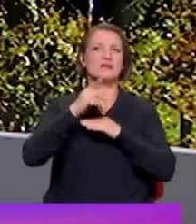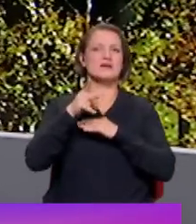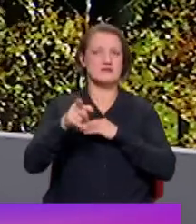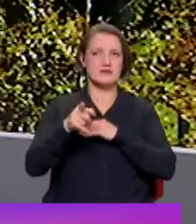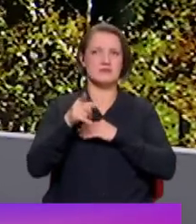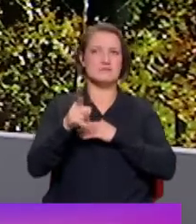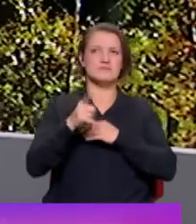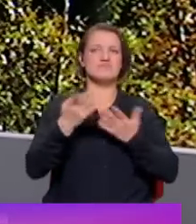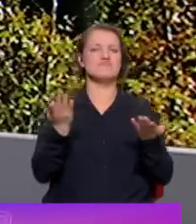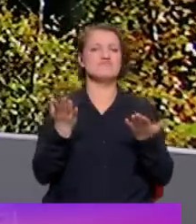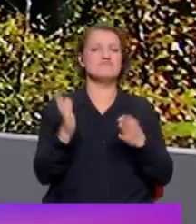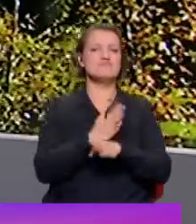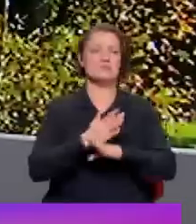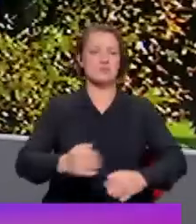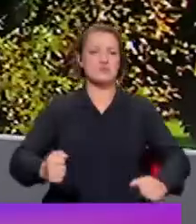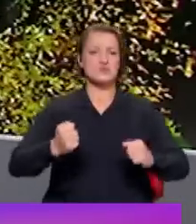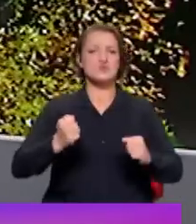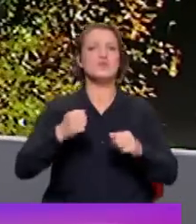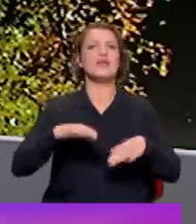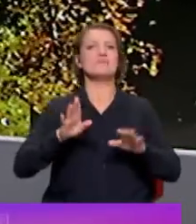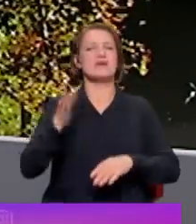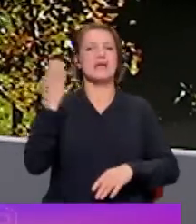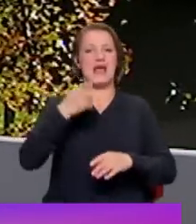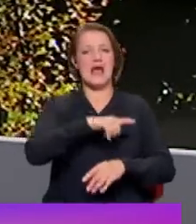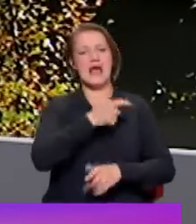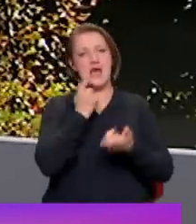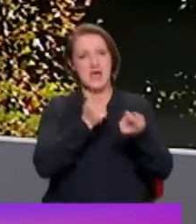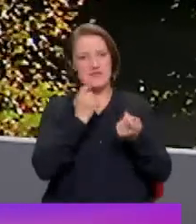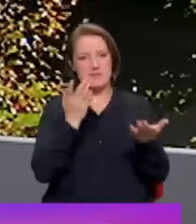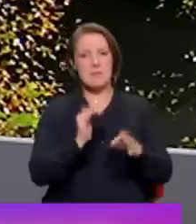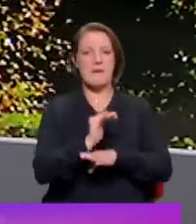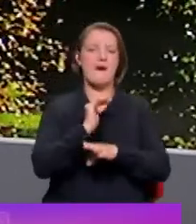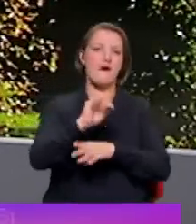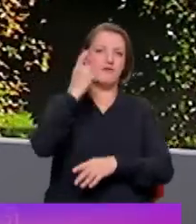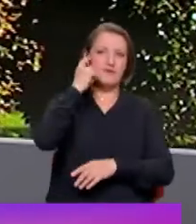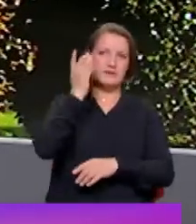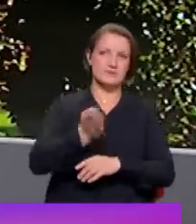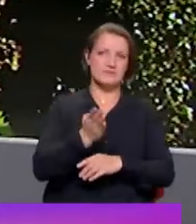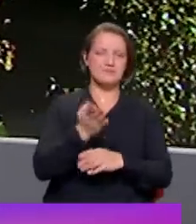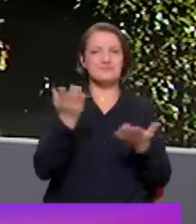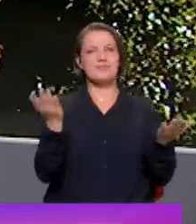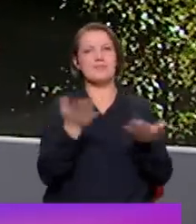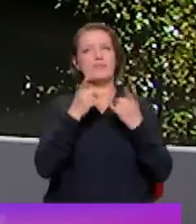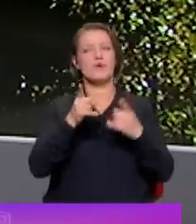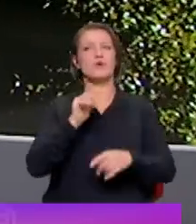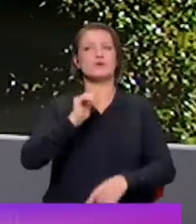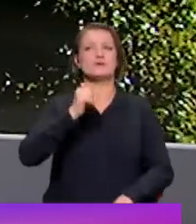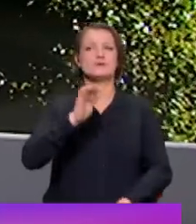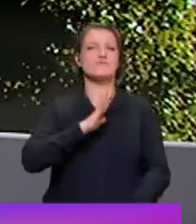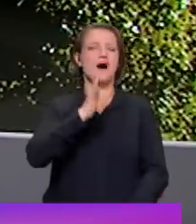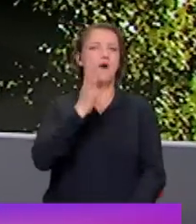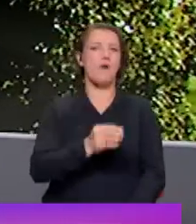kadar donanıma sahip değilmiş o dönemde eğitim seviyesi anlamında hayat görüşü anlamında ya da o günün işte var